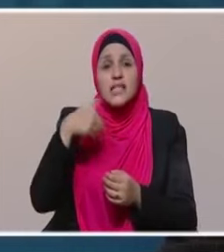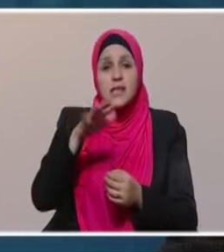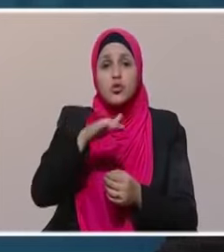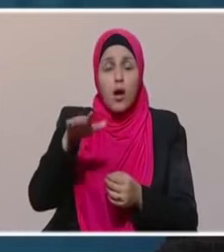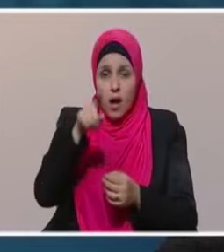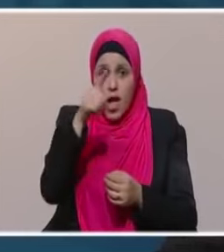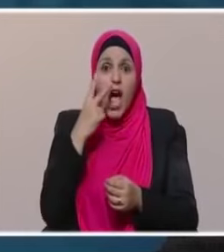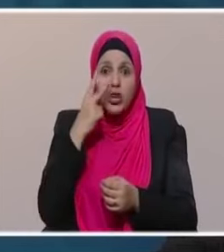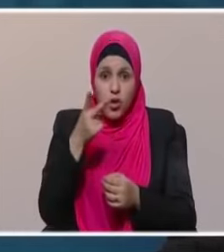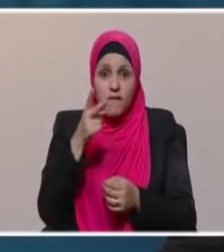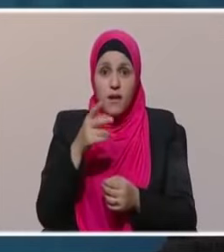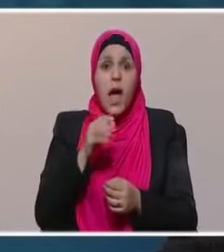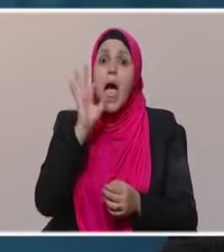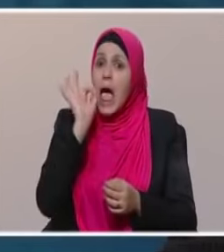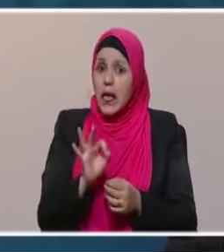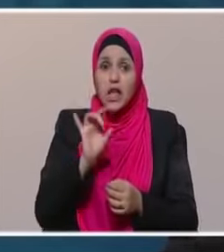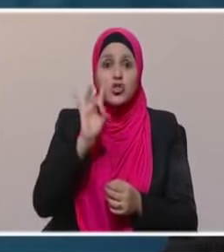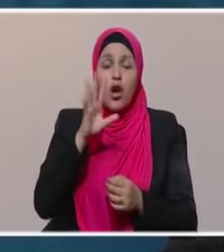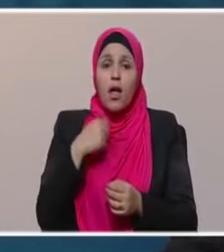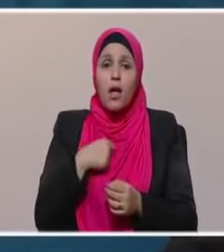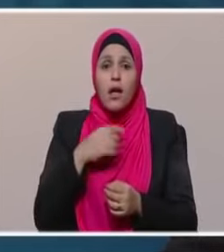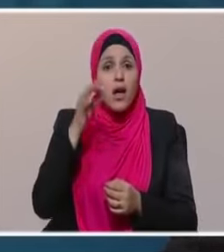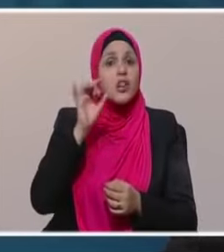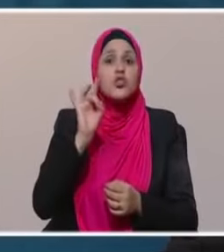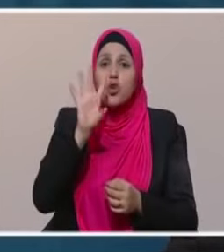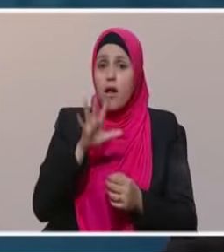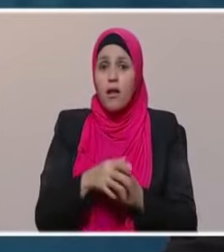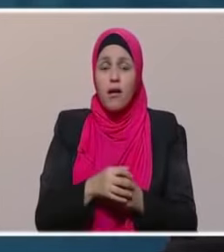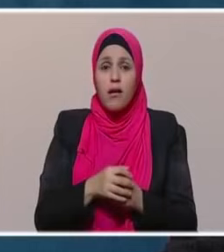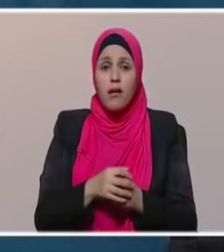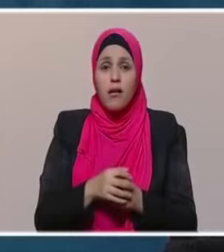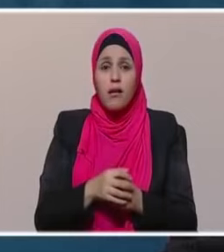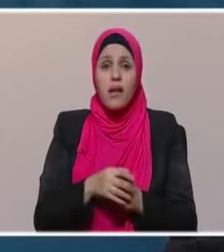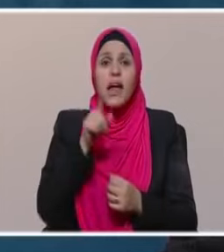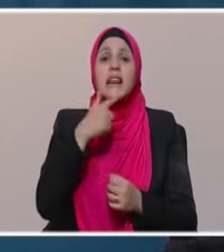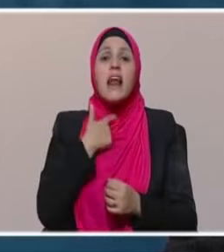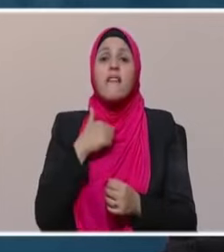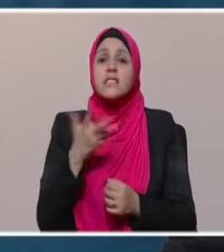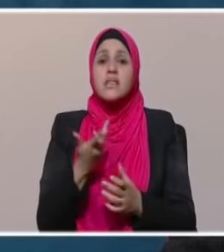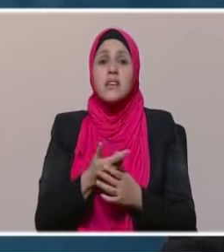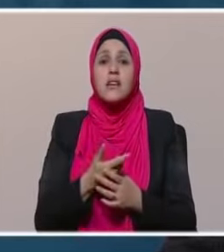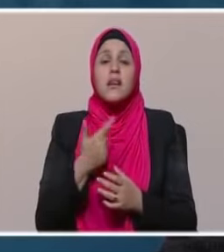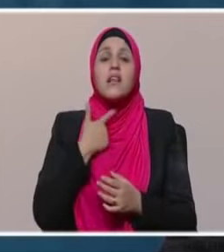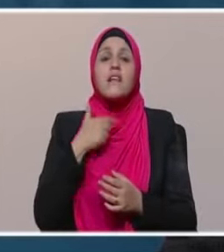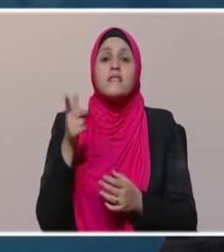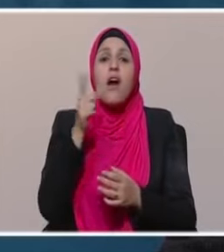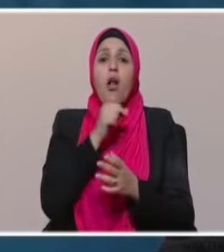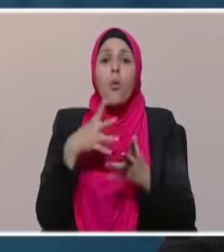صغيرين. هتعرفيهم؟ ان شاء الله. لو شفتيهم؟ ان شاء الله. انت نفسك في ايه؟ اروح